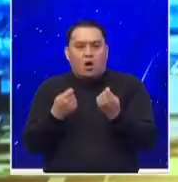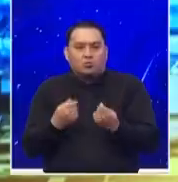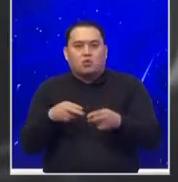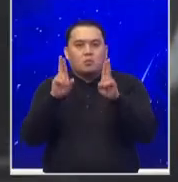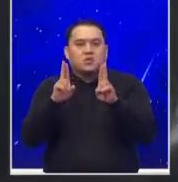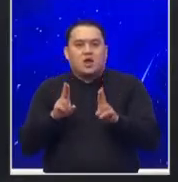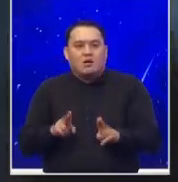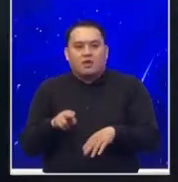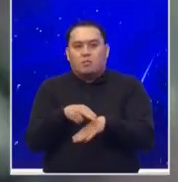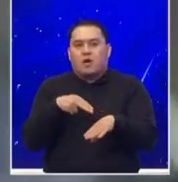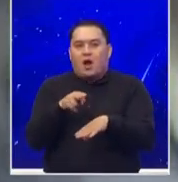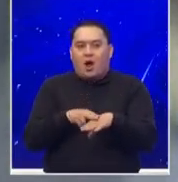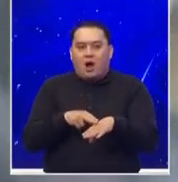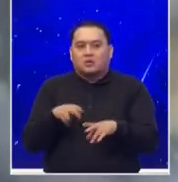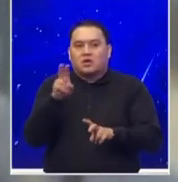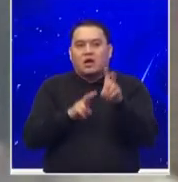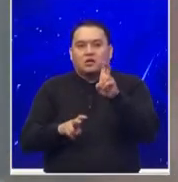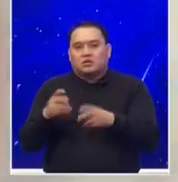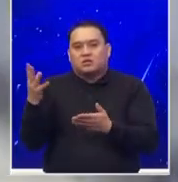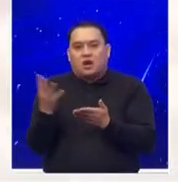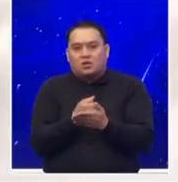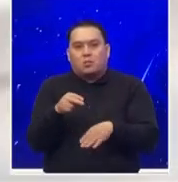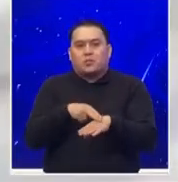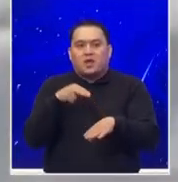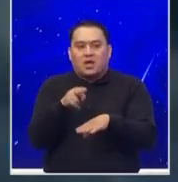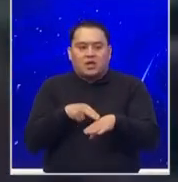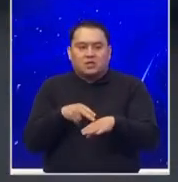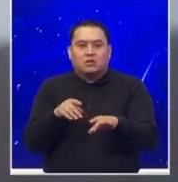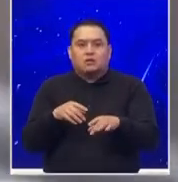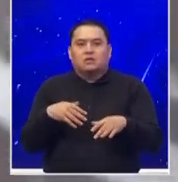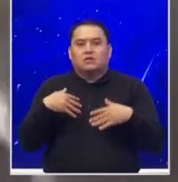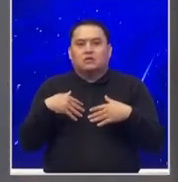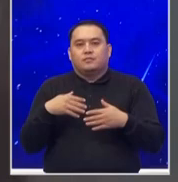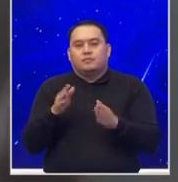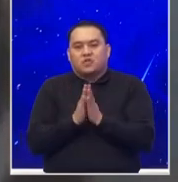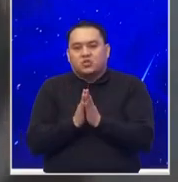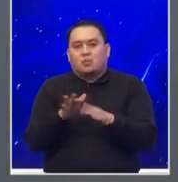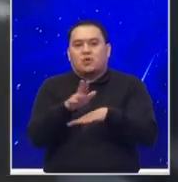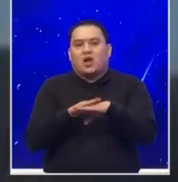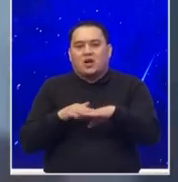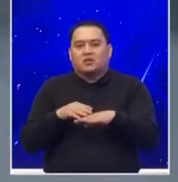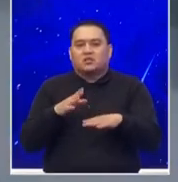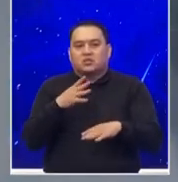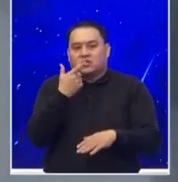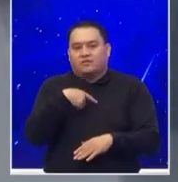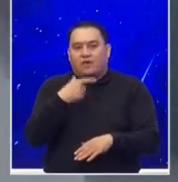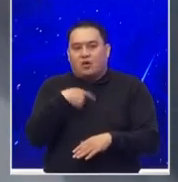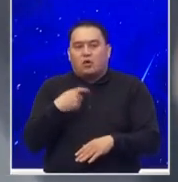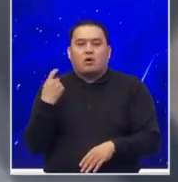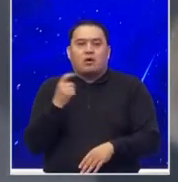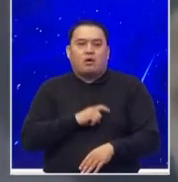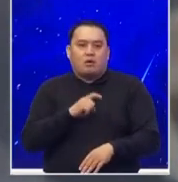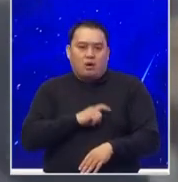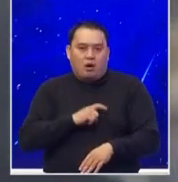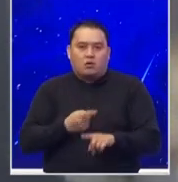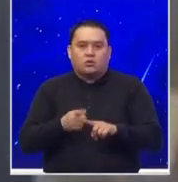ПДД. Полицейские уже отыскали нарушителя, пенсионер раскаялся и попросил прощения за свое поведение. Но